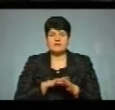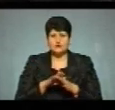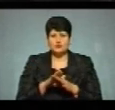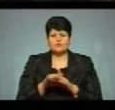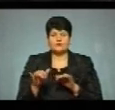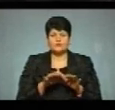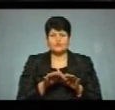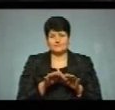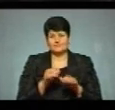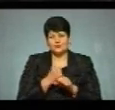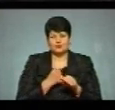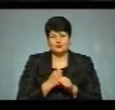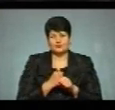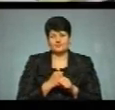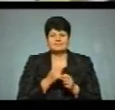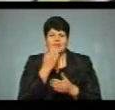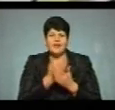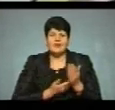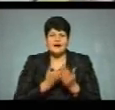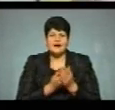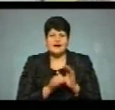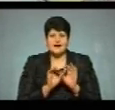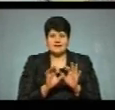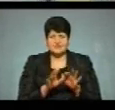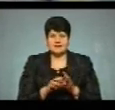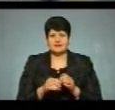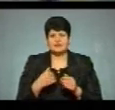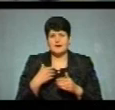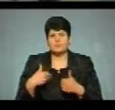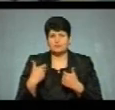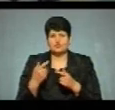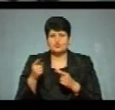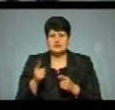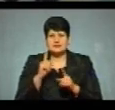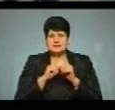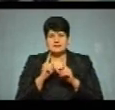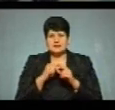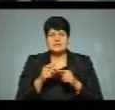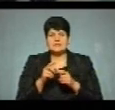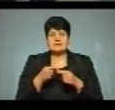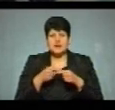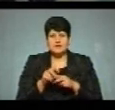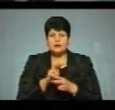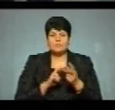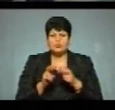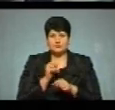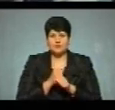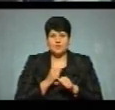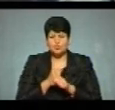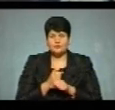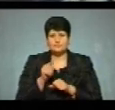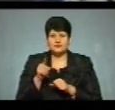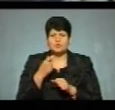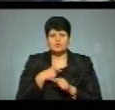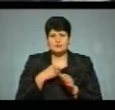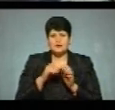функцію кар'єрного радника. Анастасія Василіна, я вам запропоную сьогодні семінар з техніки пошуку роботи, як пошукати, щоб ви